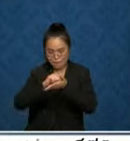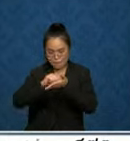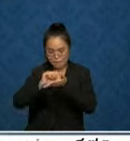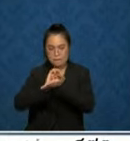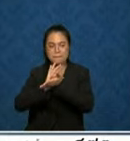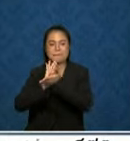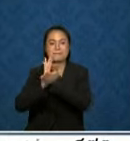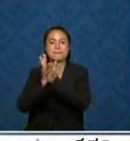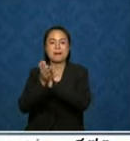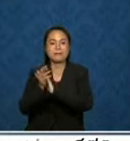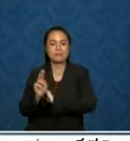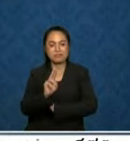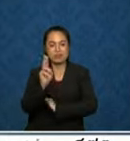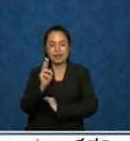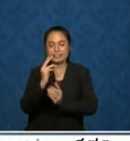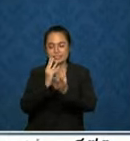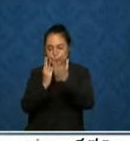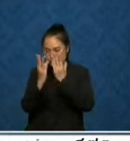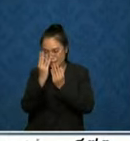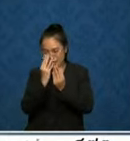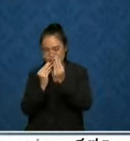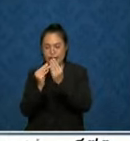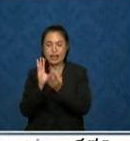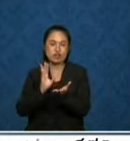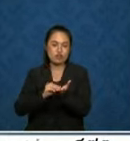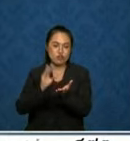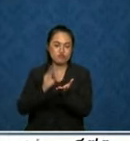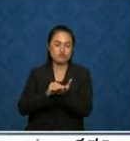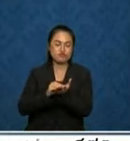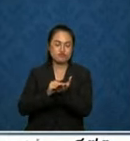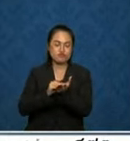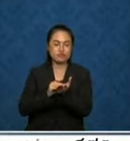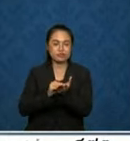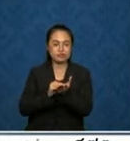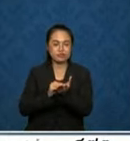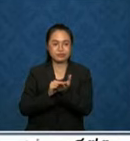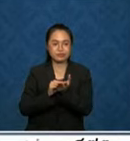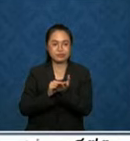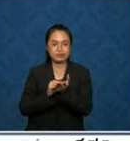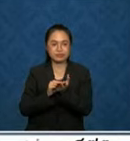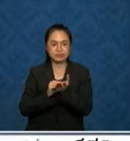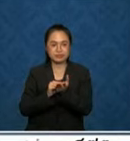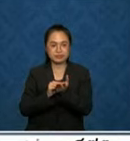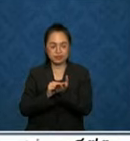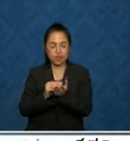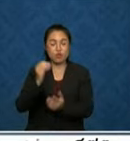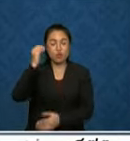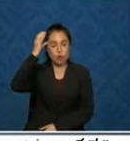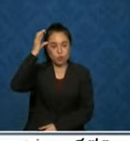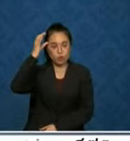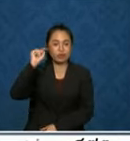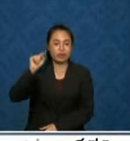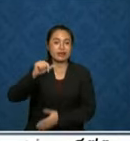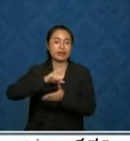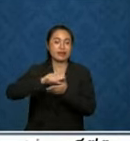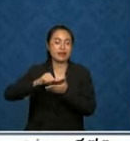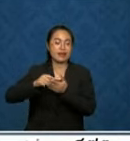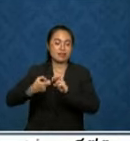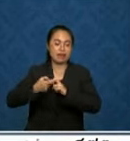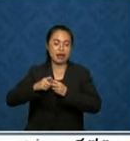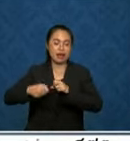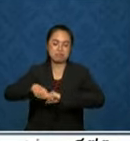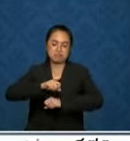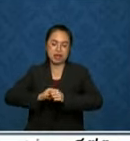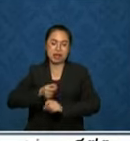ใช้ดำเนินการศึกษาค้นคว้าข้อมูลในเชิงลึกในรูปแบบใหม่ๆได้นำความรู้ที่ได้มาไปแก้ไขปัญหาได้จริ